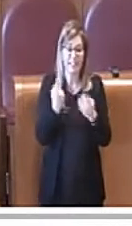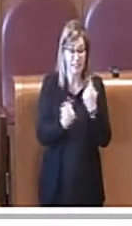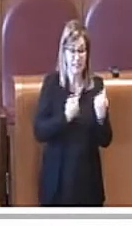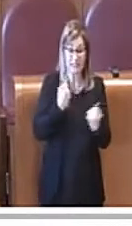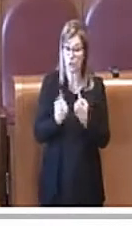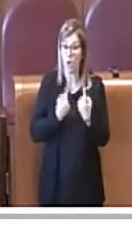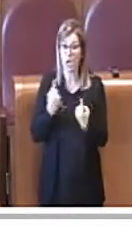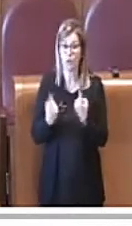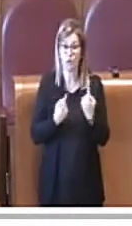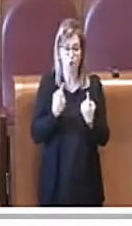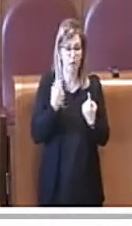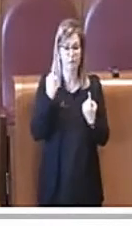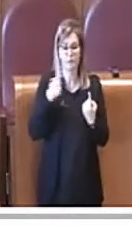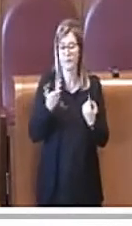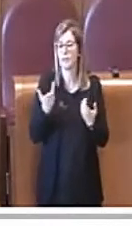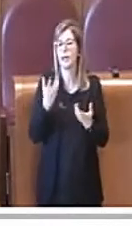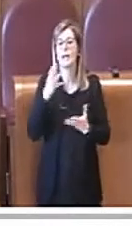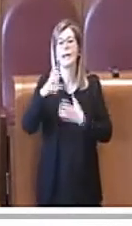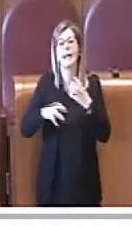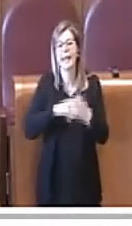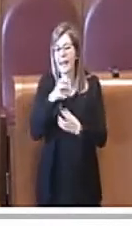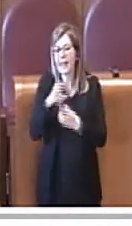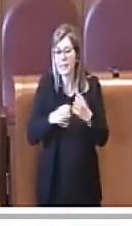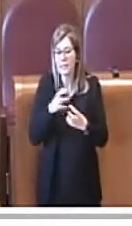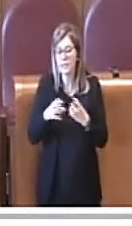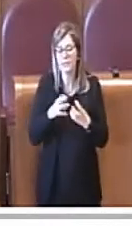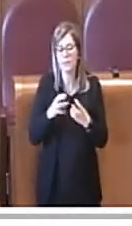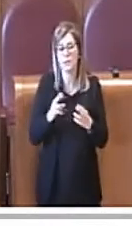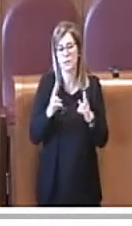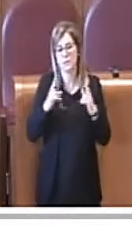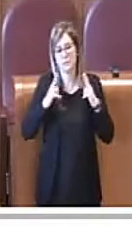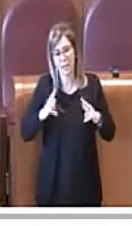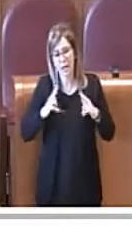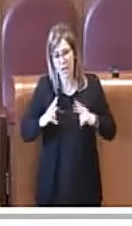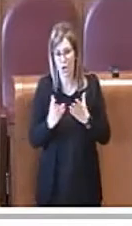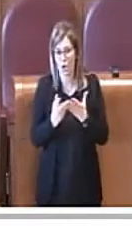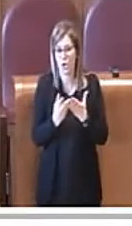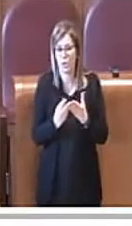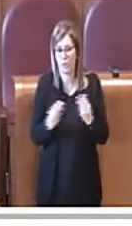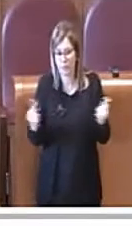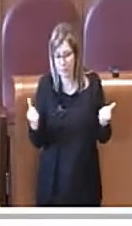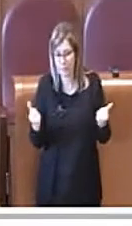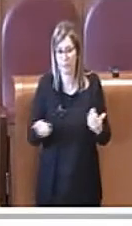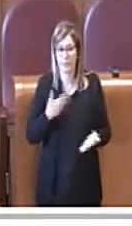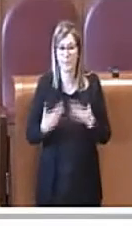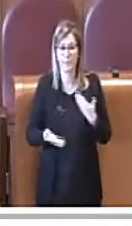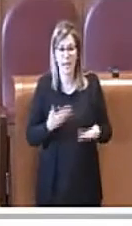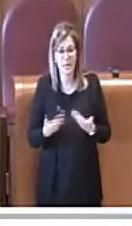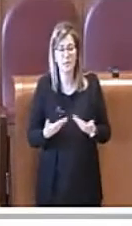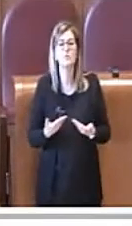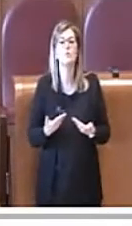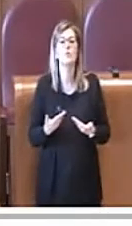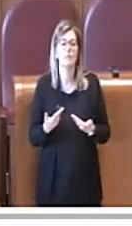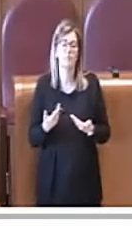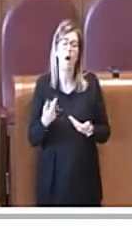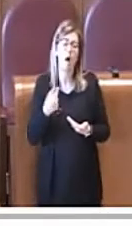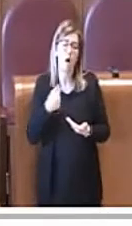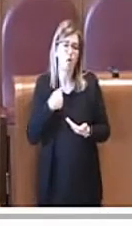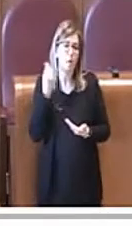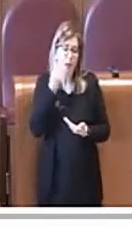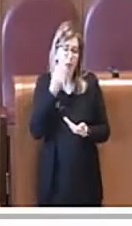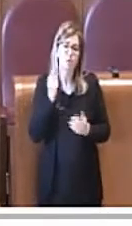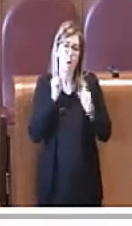quindi la crisi che stiamo vivendo, passi il prima possibile, ma ritengo di poter garantire a